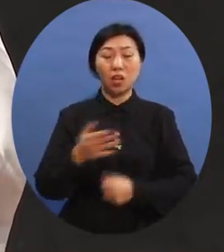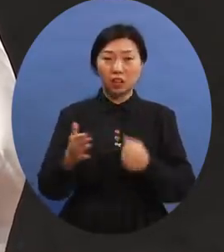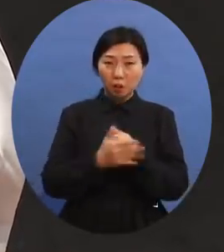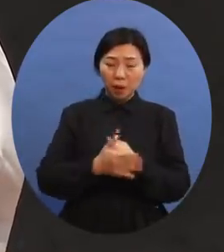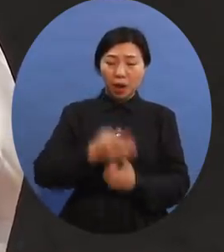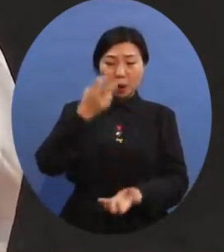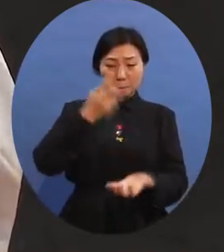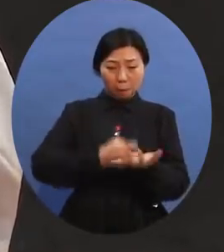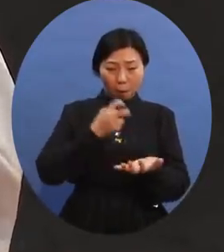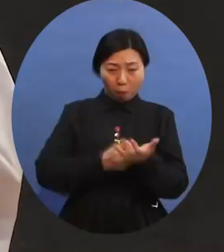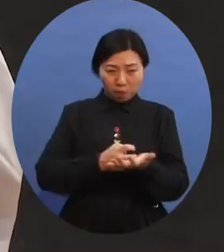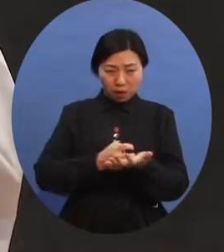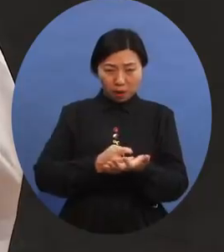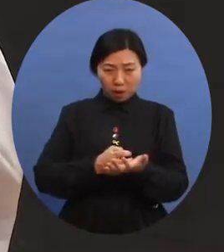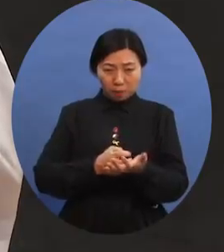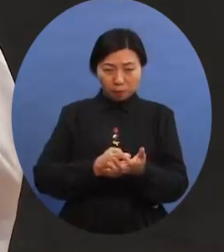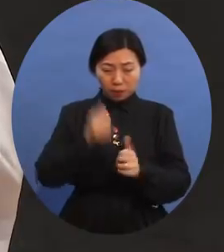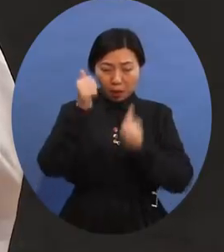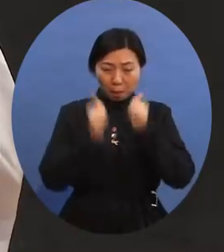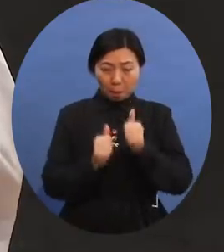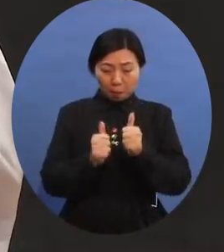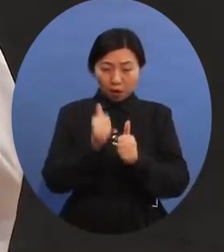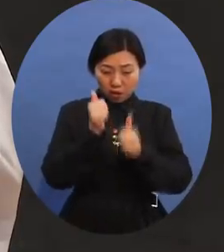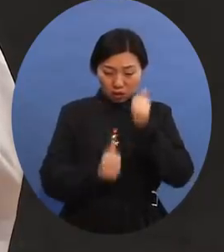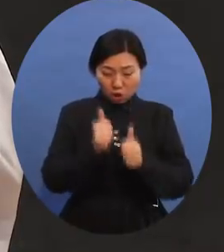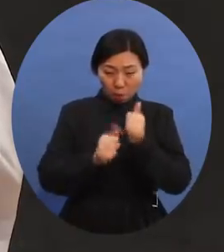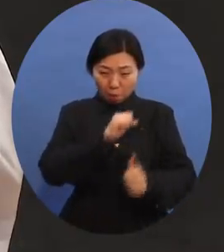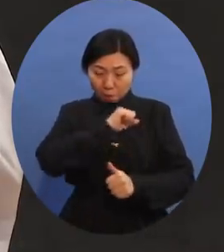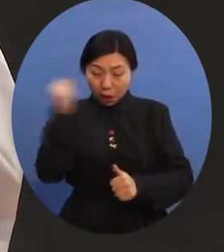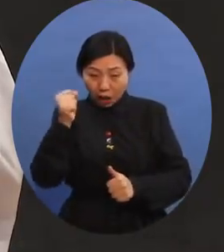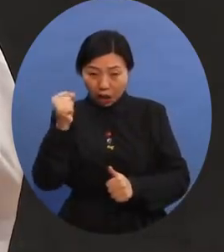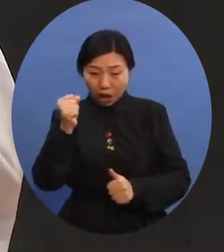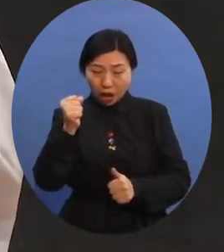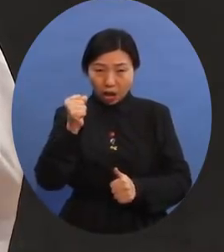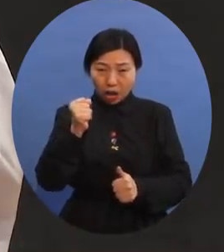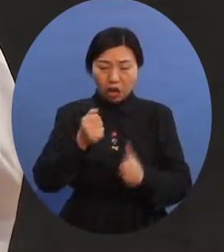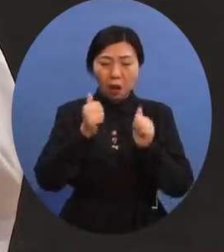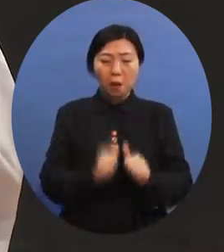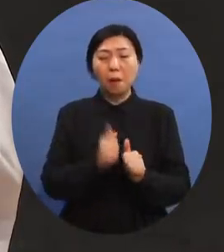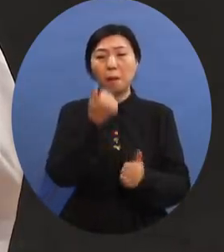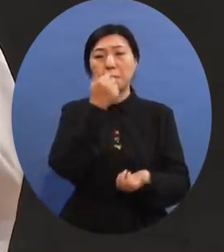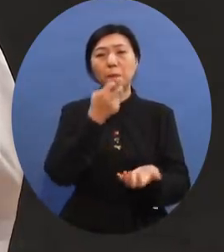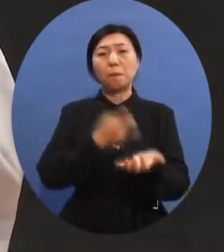또는 고시해가지고 변호사 돼봐야 세상에 별로 도움이 안 돼.